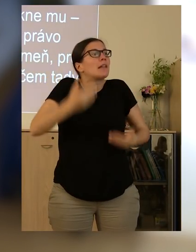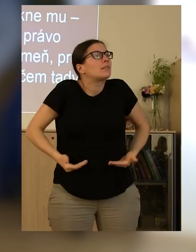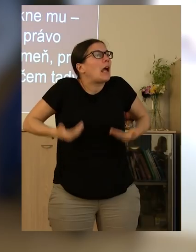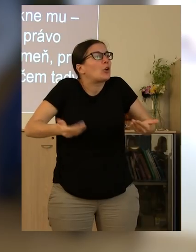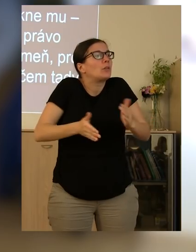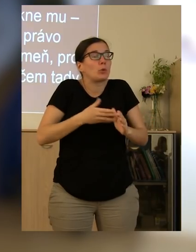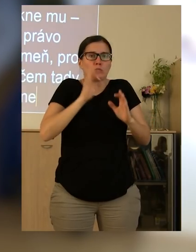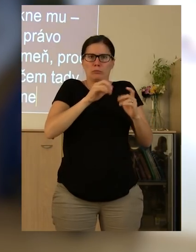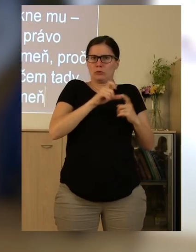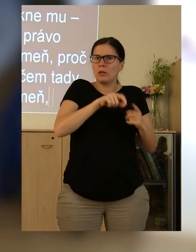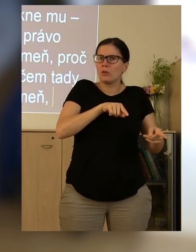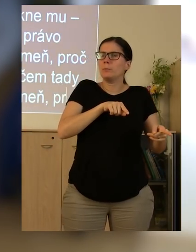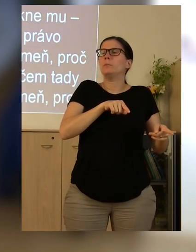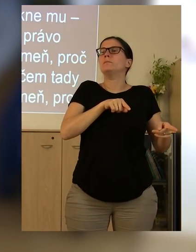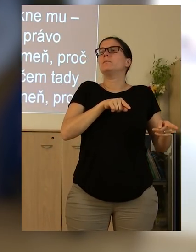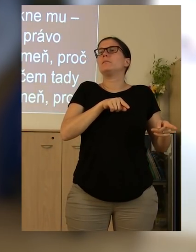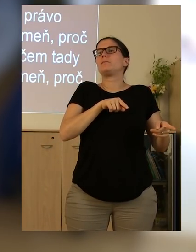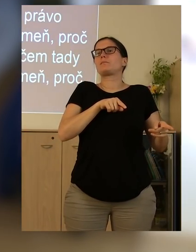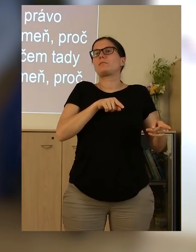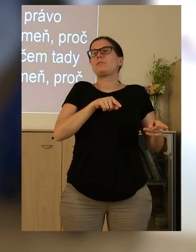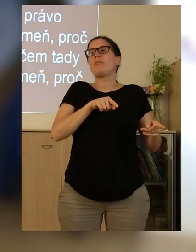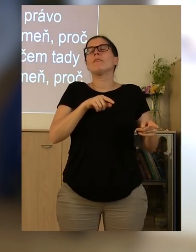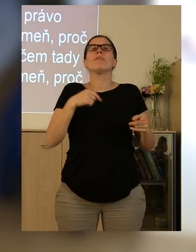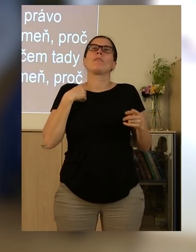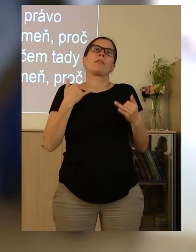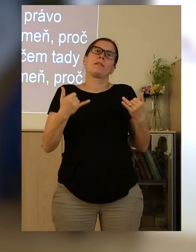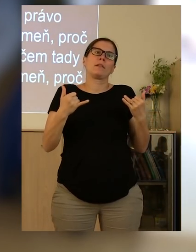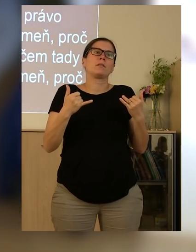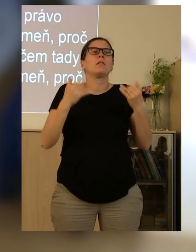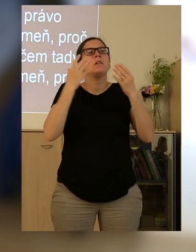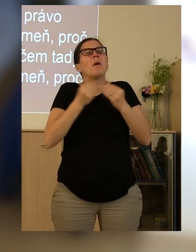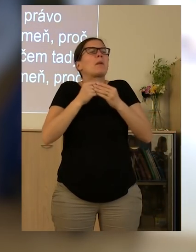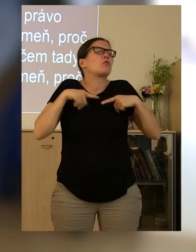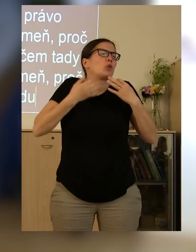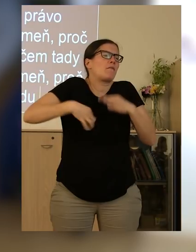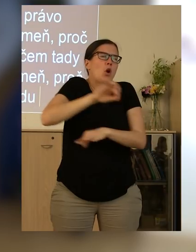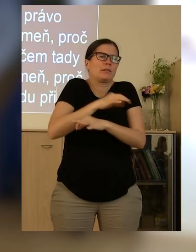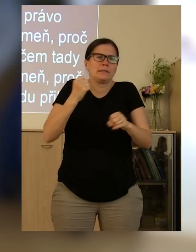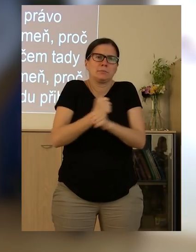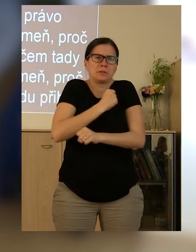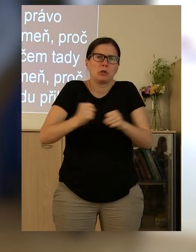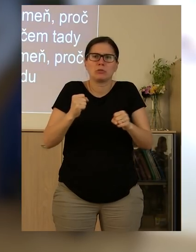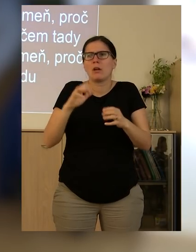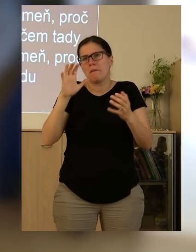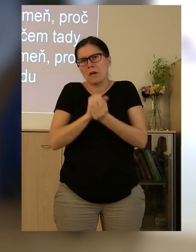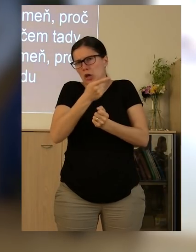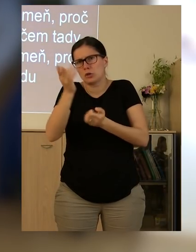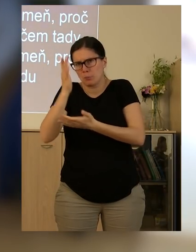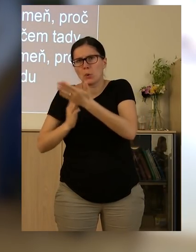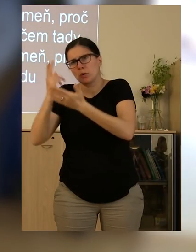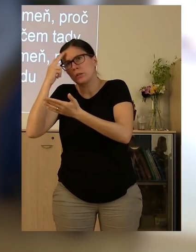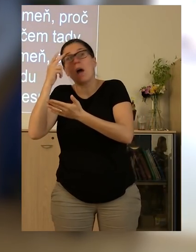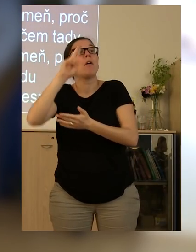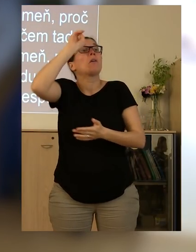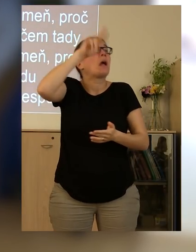teda Geronimo, nebudu tady vůbec jakoby přibližovat jeho život, aspoň věřím tomu, že kdo ho zná, tak ho zná, kdo ho